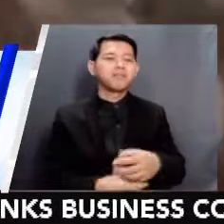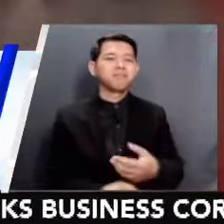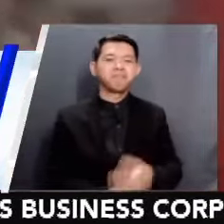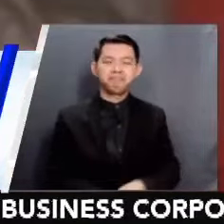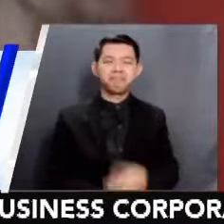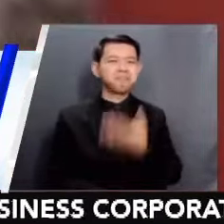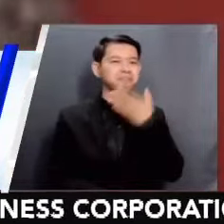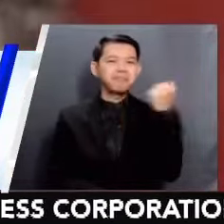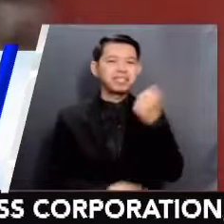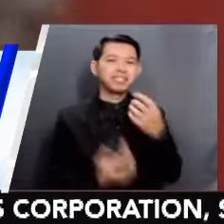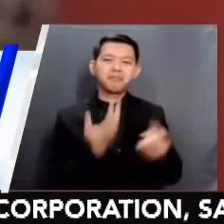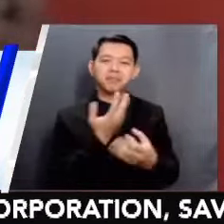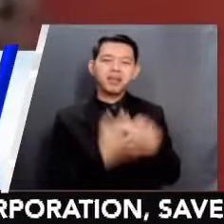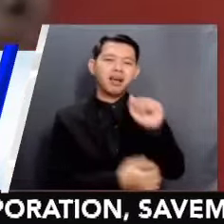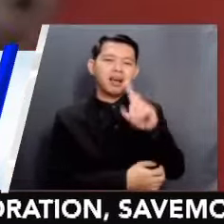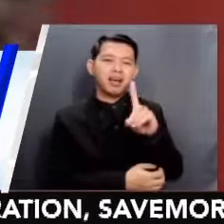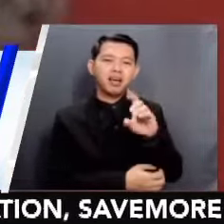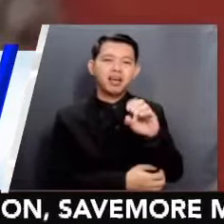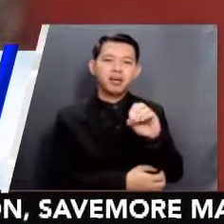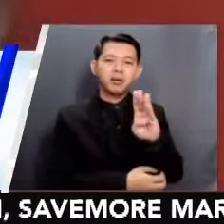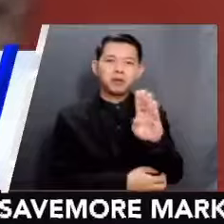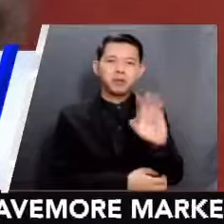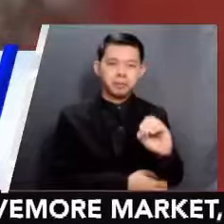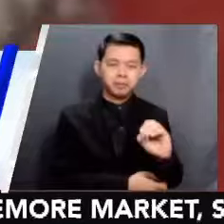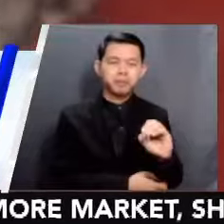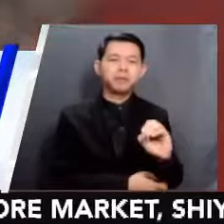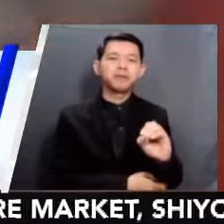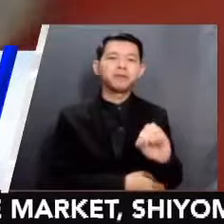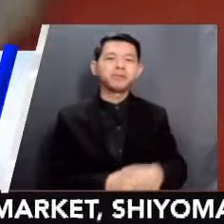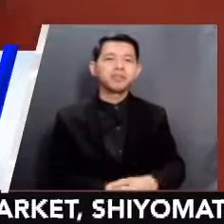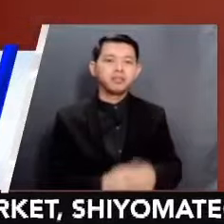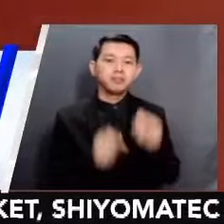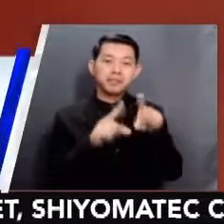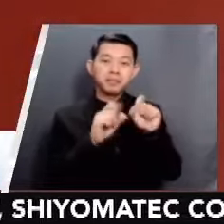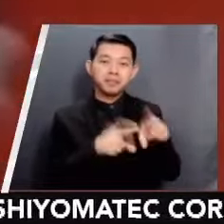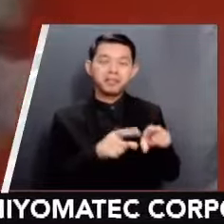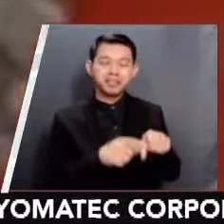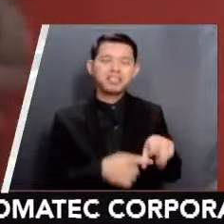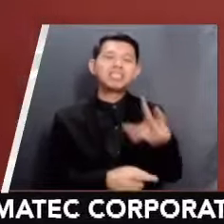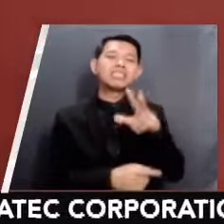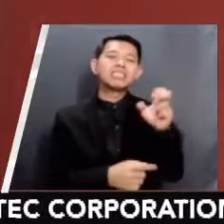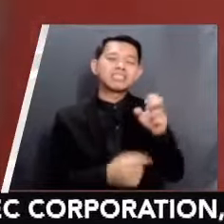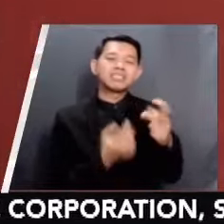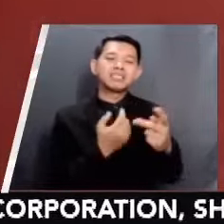palengke, ibinibenta ang palaka sa presyong 300 hanggang 400 pesos kada kilo.